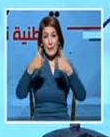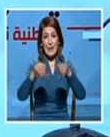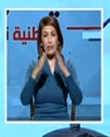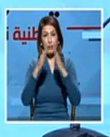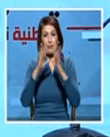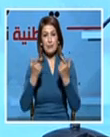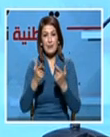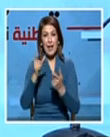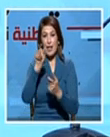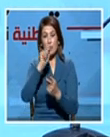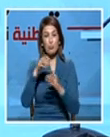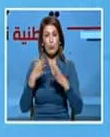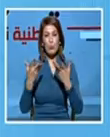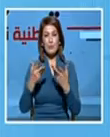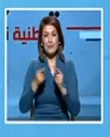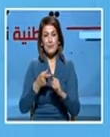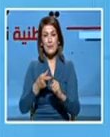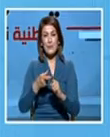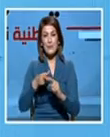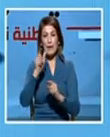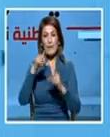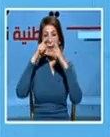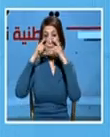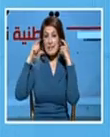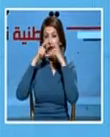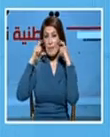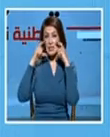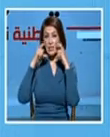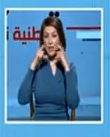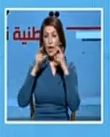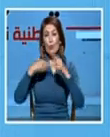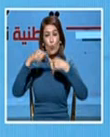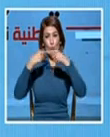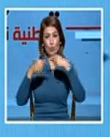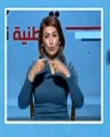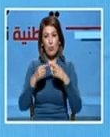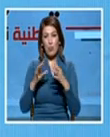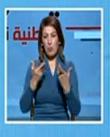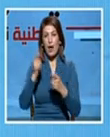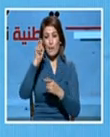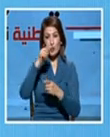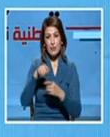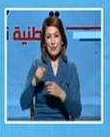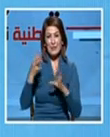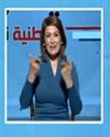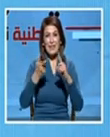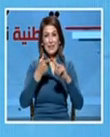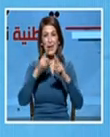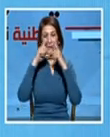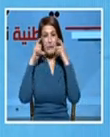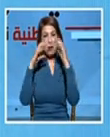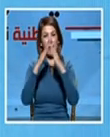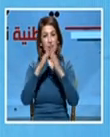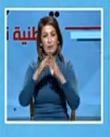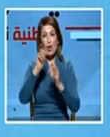قاعده تحسن الوضعيه، فهمت؟ فما لي ماسك، هو يمشي بالماسك نتاعو، يصنع حتى الماسك في الدار في بتاعه. الدار وياخذ الموعد